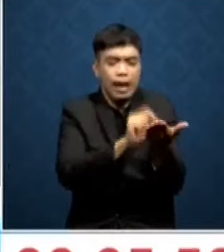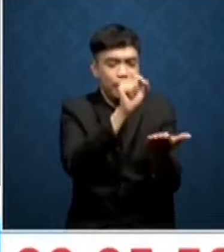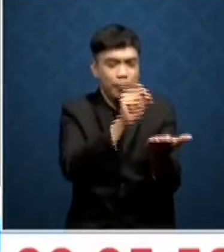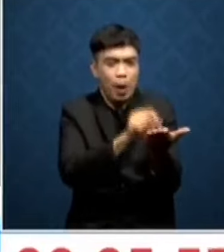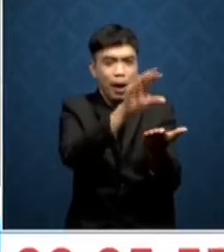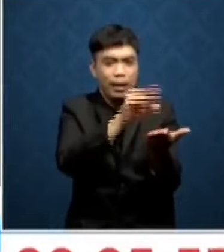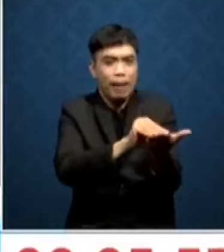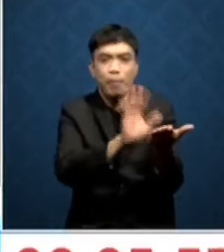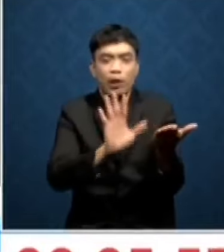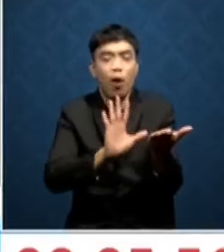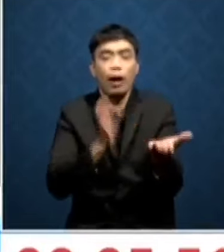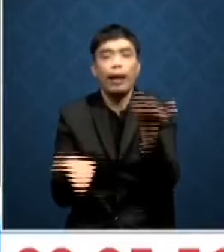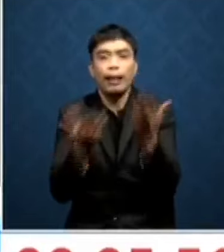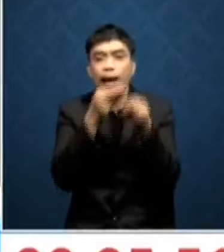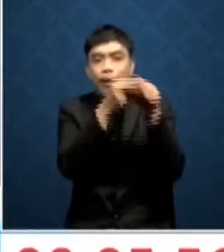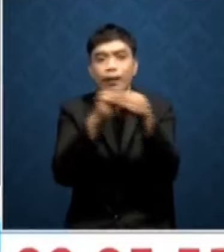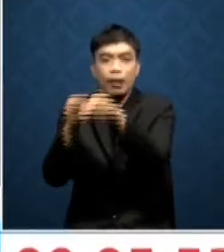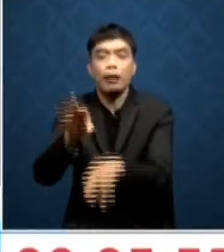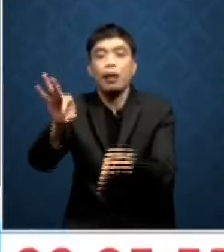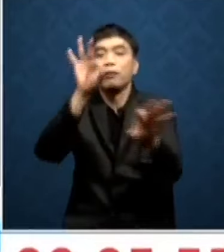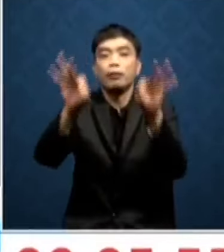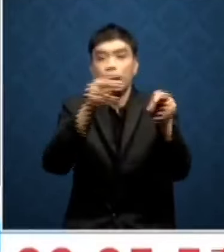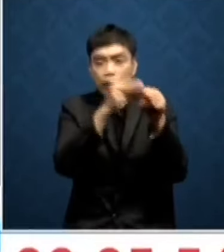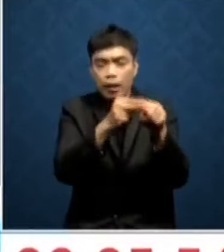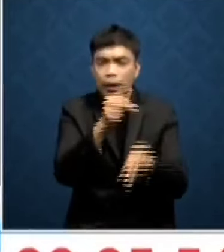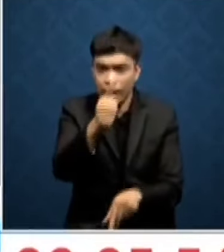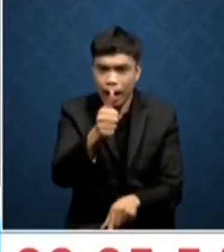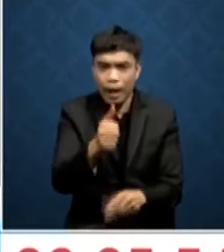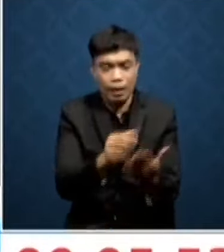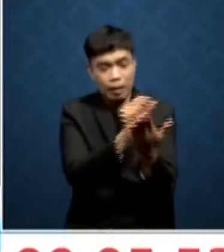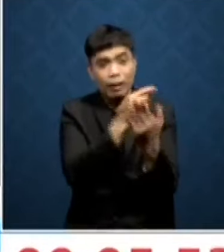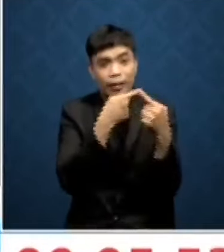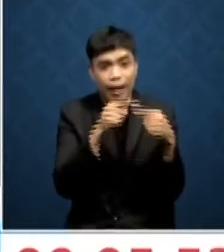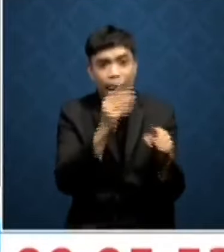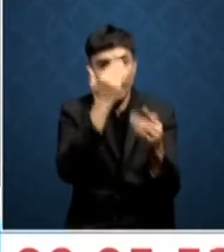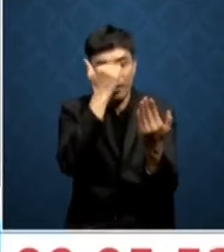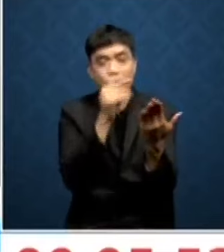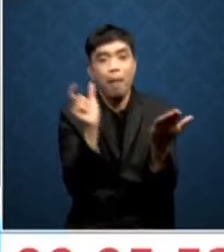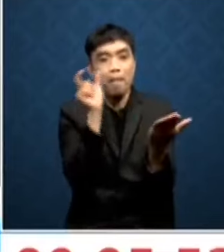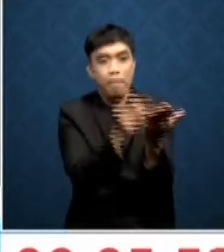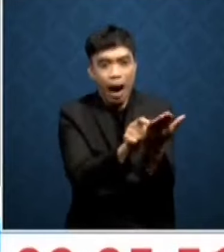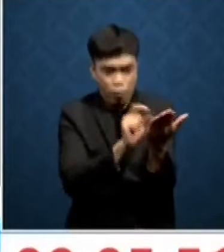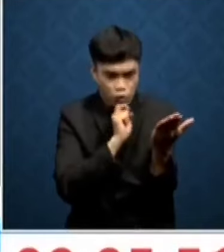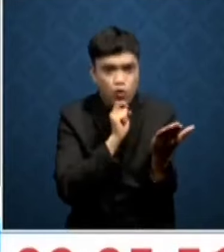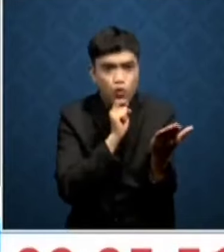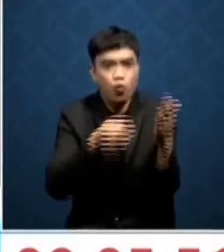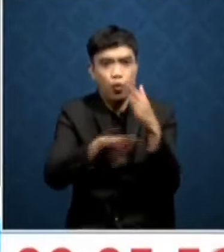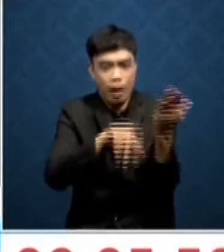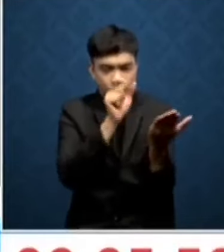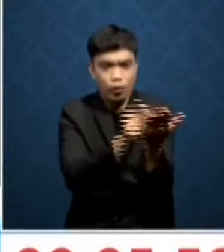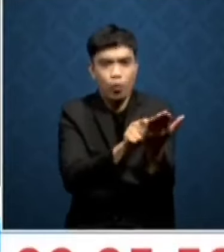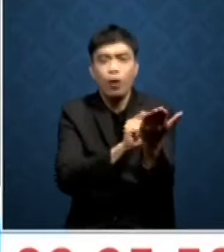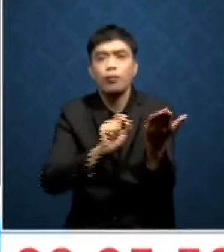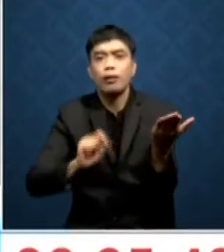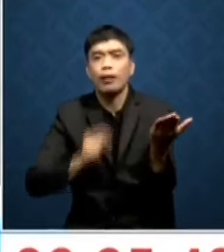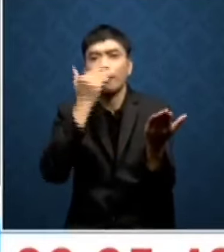นะตั้งคำถามว่าที่ไม่ให้ตัวเองเข้าไปเป็นเพราะกลัวว่าผมเนี่ยจะไปเด่นไปดังกว่าพวกท่านทั้งหลายที่มานั่งอยู่ในขณะนี้